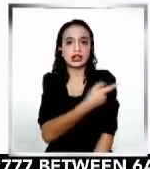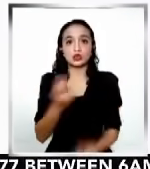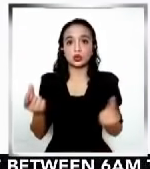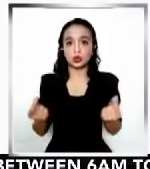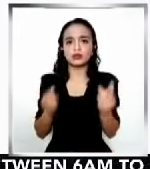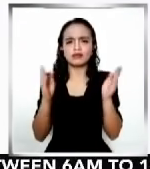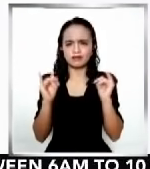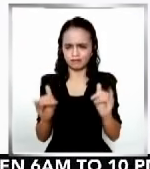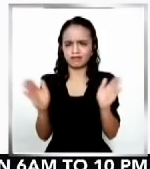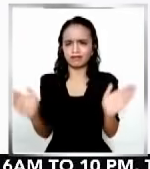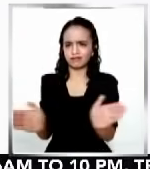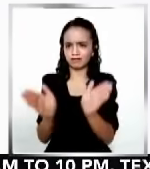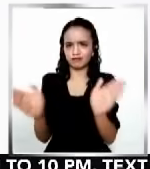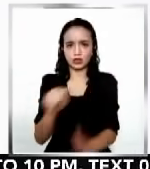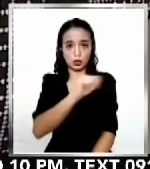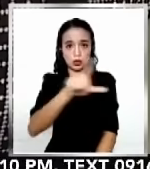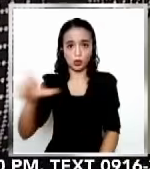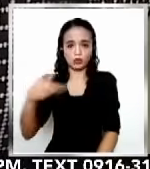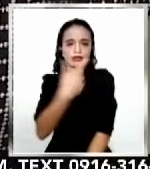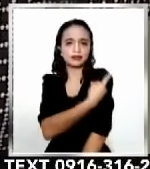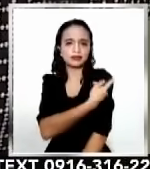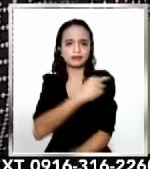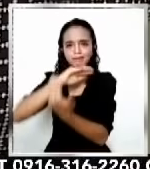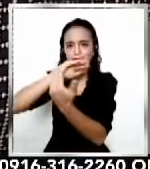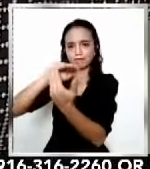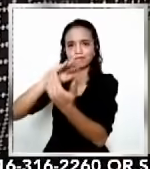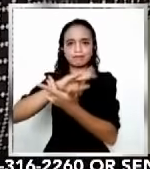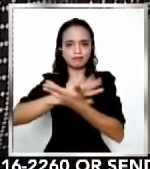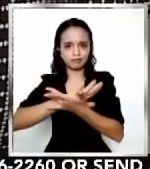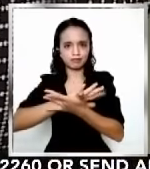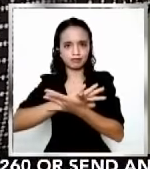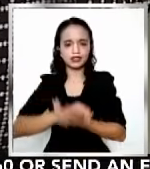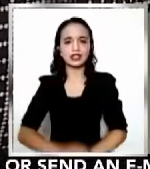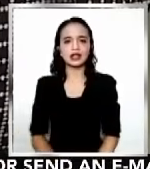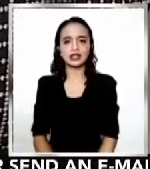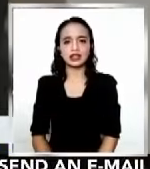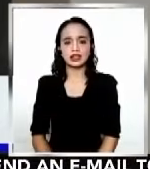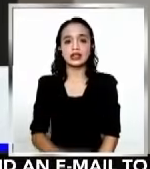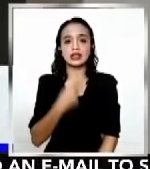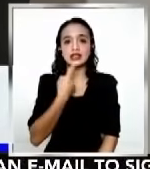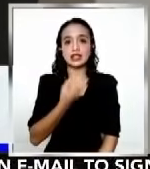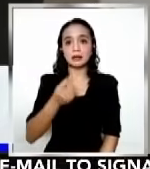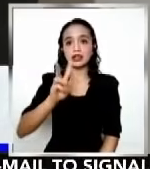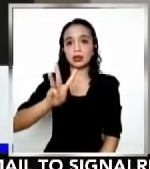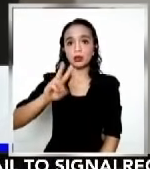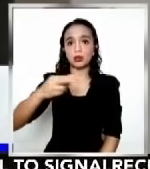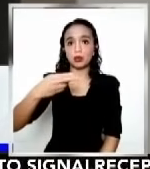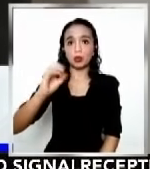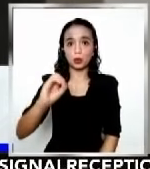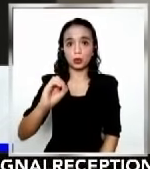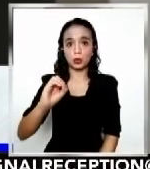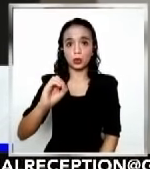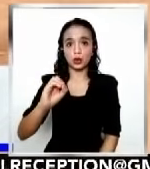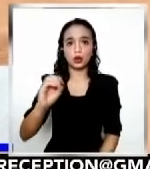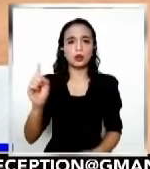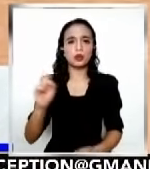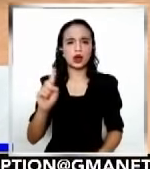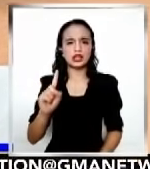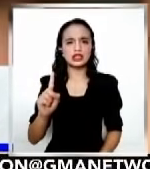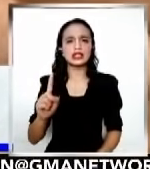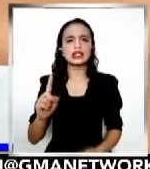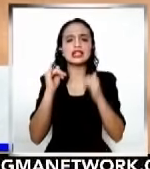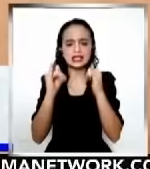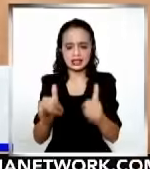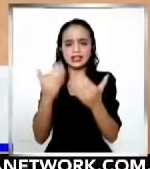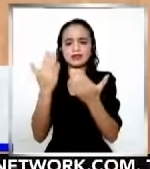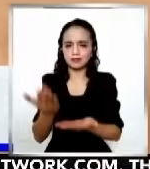na magpabakuna laban sa COVID-19. Nauna na rin sinabi ng World Health Organization na mariin pa rin itong nirerekomenda ang paggamit